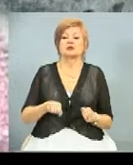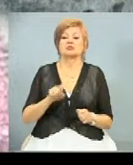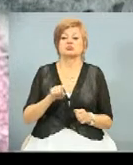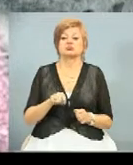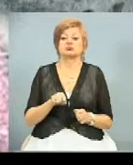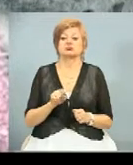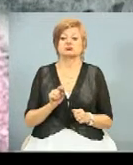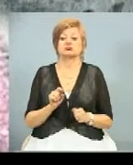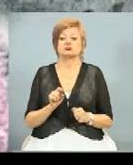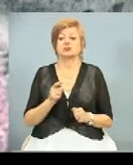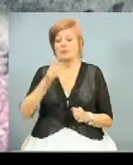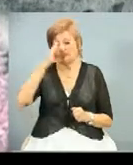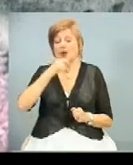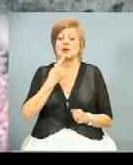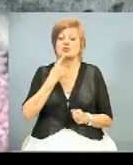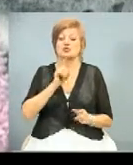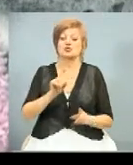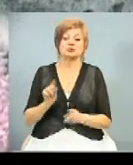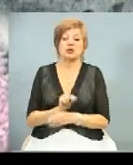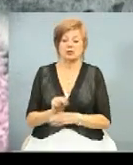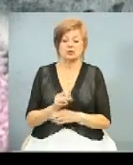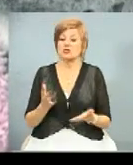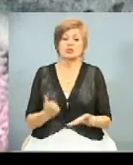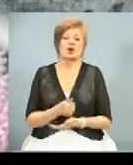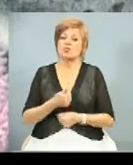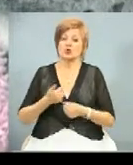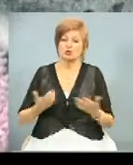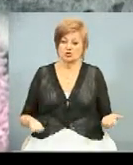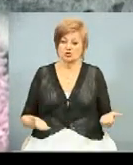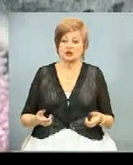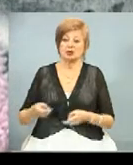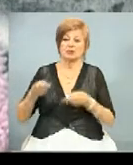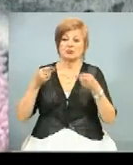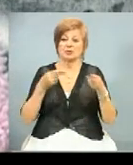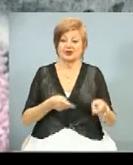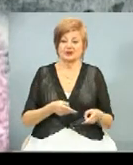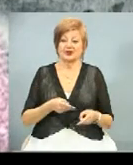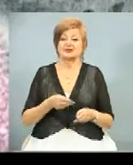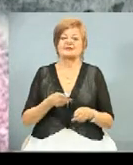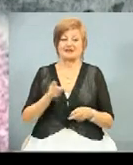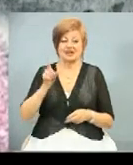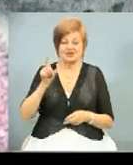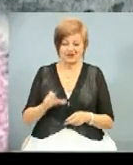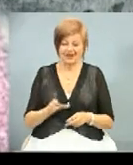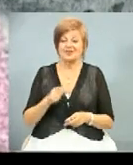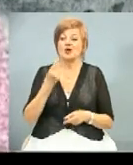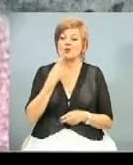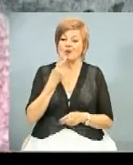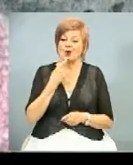Папа пытался что-то сделать, но не смог. Приезжал там хакер, попробовал.